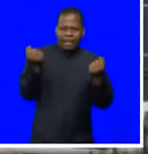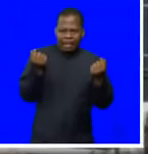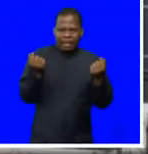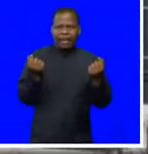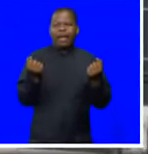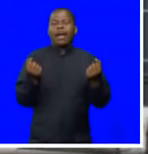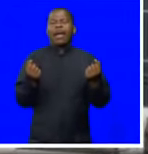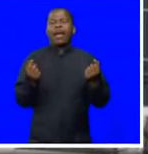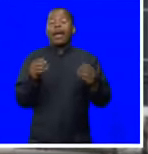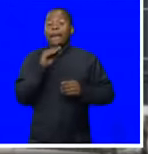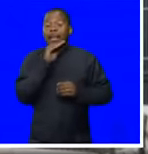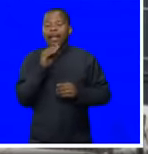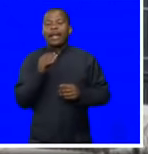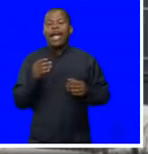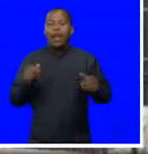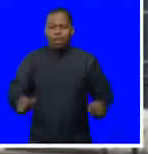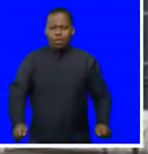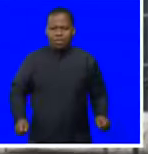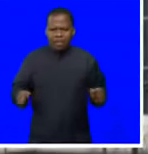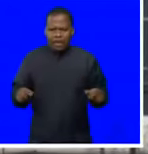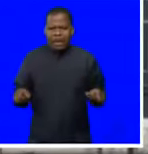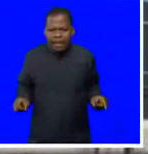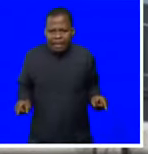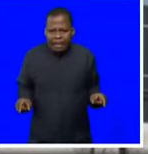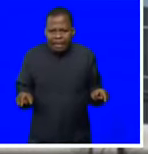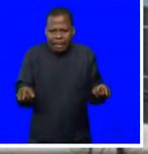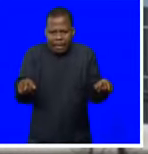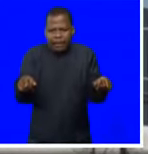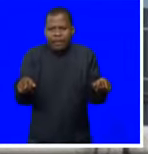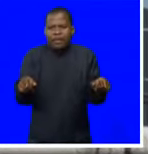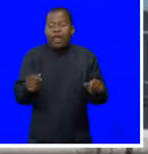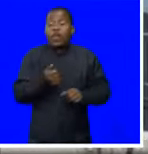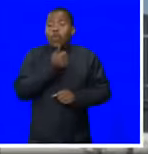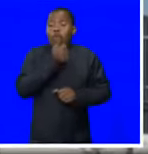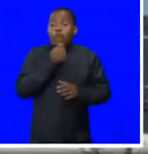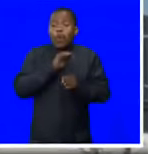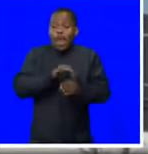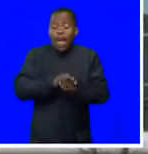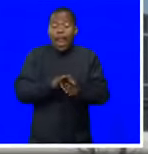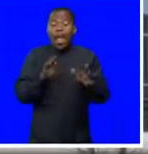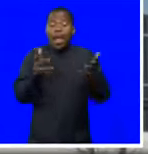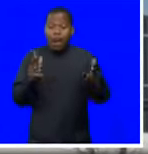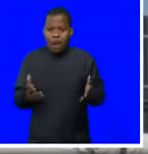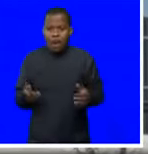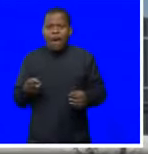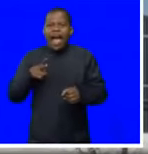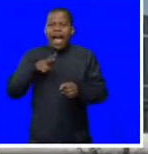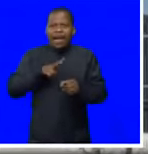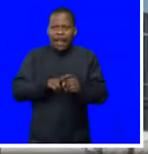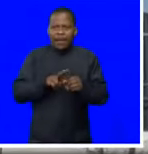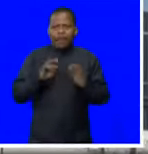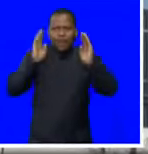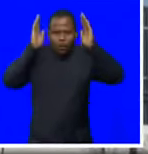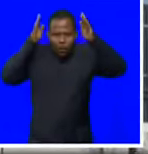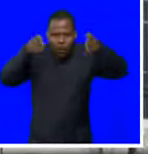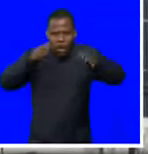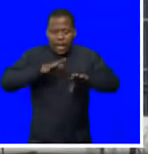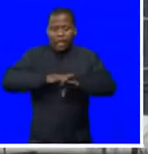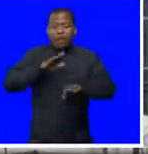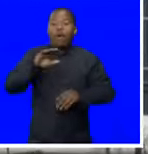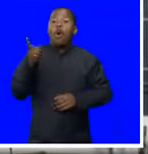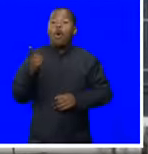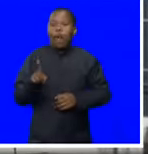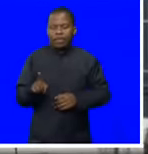shorting lapho kuphambana khona stimela nemgwaqo wetimoto kakhulu kakhulu lesigcileki kokulo msebenzi walamhla ukuthi